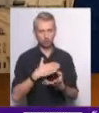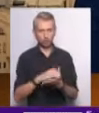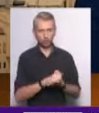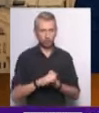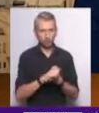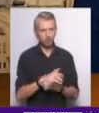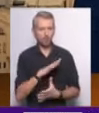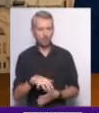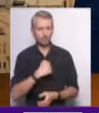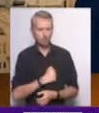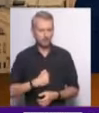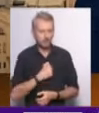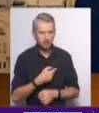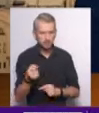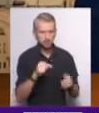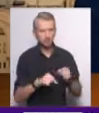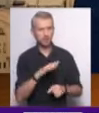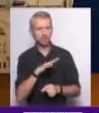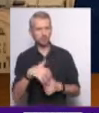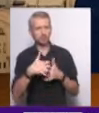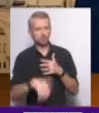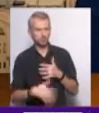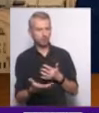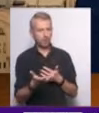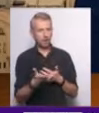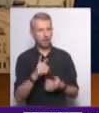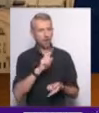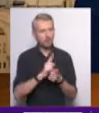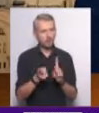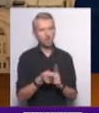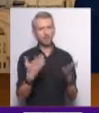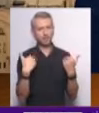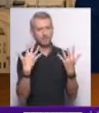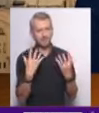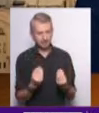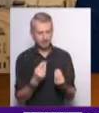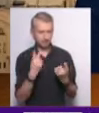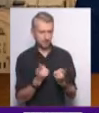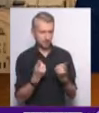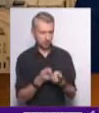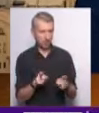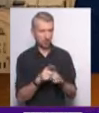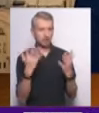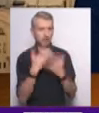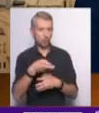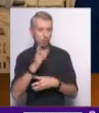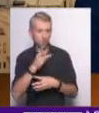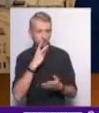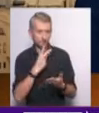ставати злими один до одного, не ставати байдужими один до одного, а навпаки, у вихідні дні, зазвичай такі кінопокази відбуваються у вихідні дні,